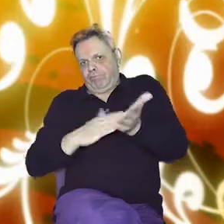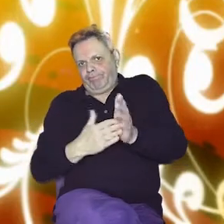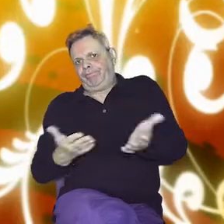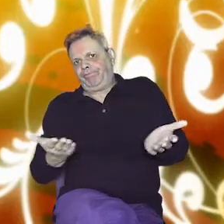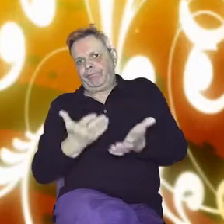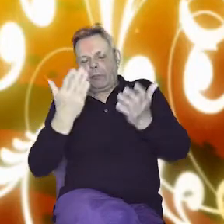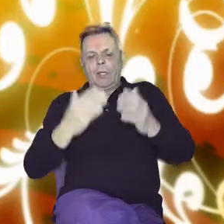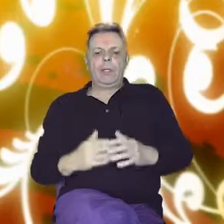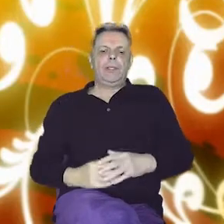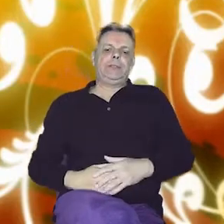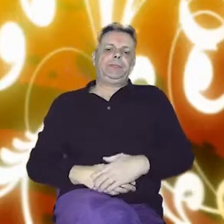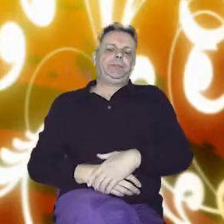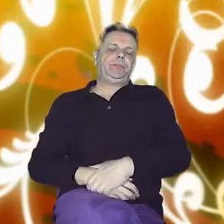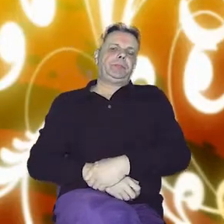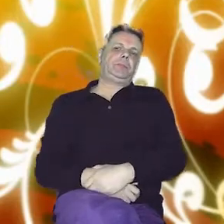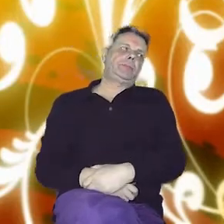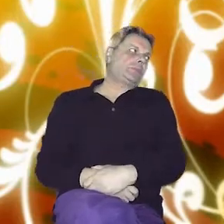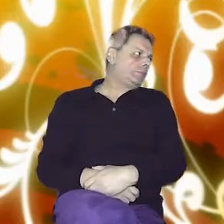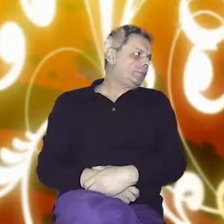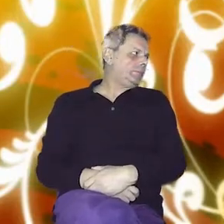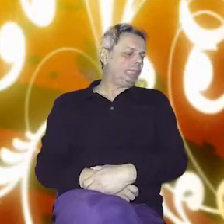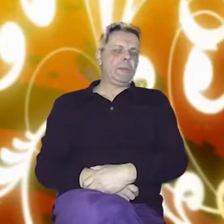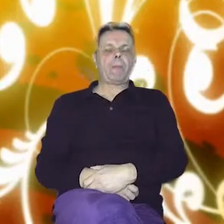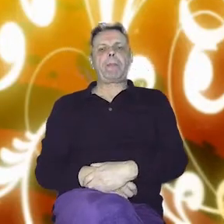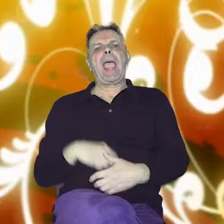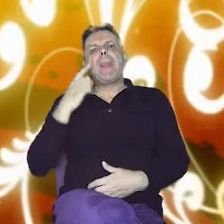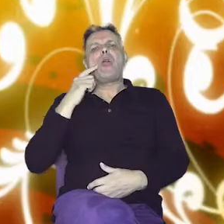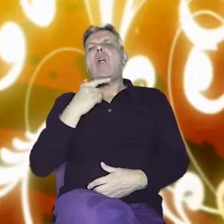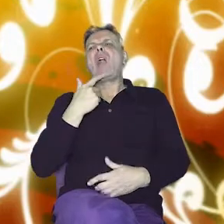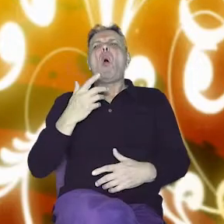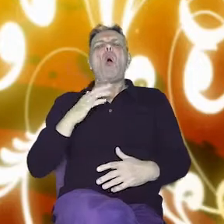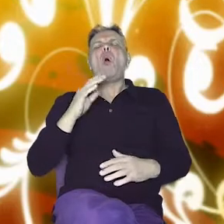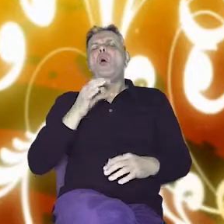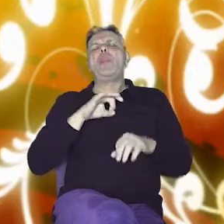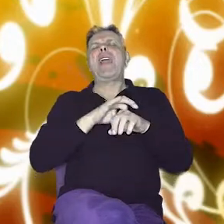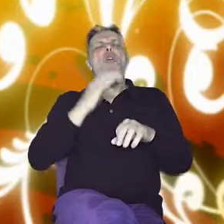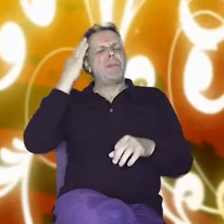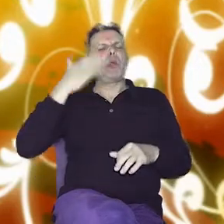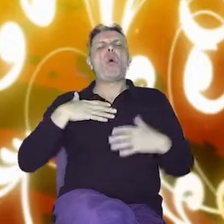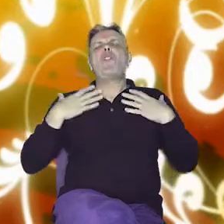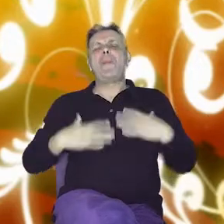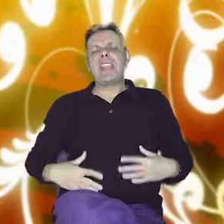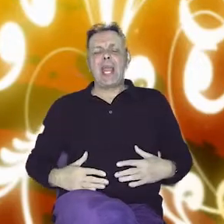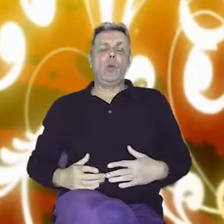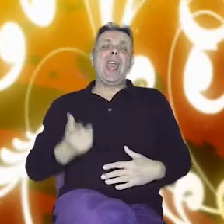ako imate partnera, ako imate nekoga koji je aljkav prema svom tijelu, jeste li se vi sjetile možda da bi vi mogle te žene biti koje